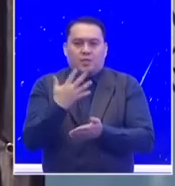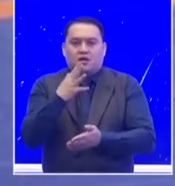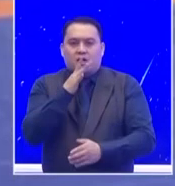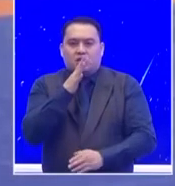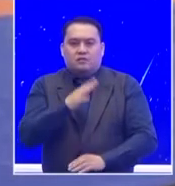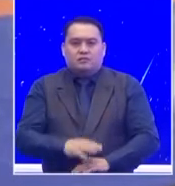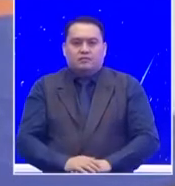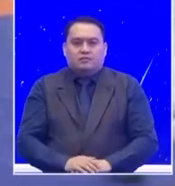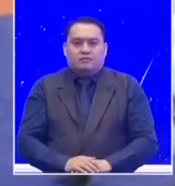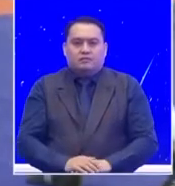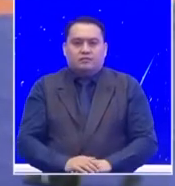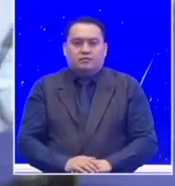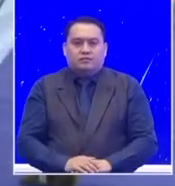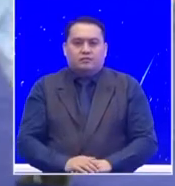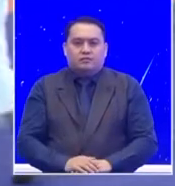лет.